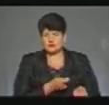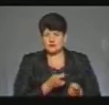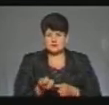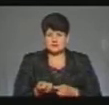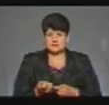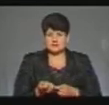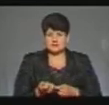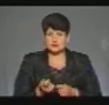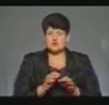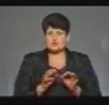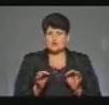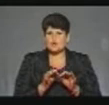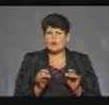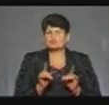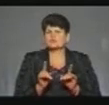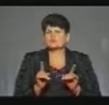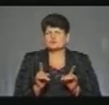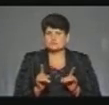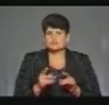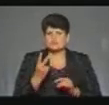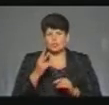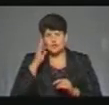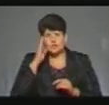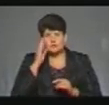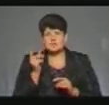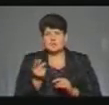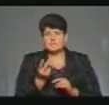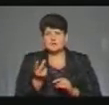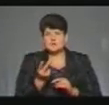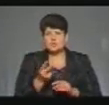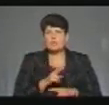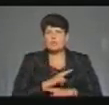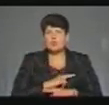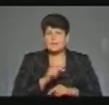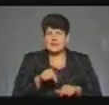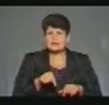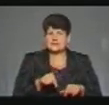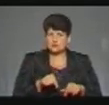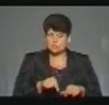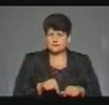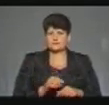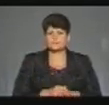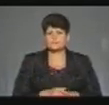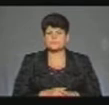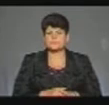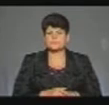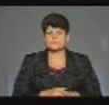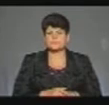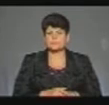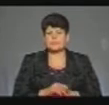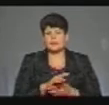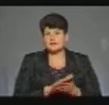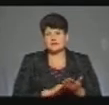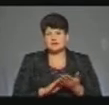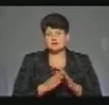приносити солому чи що інше. Двоє хлопчиків близнюки простудилися, померли, це вже тут. Ось. Та й зрештою далі